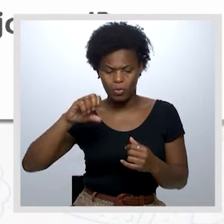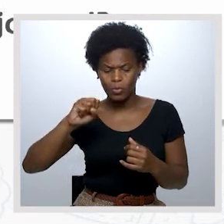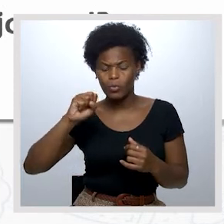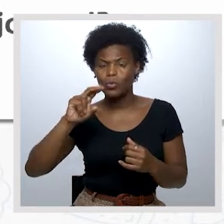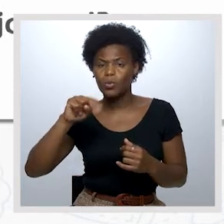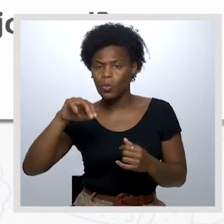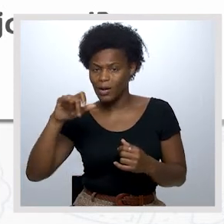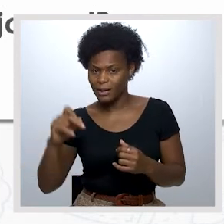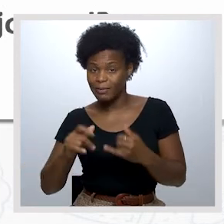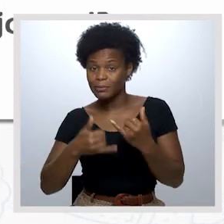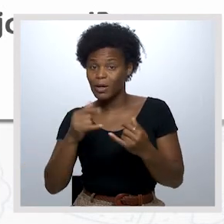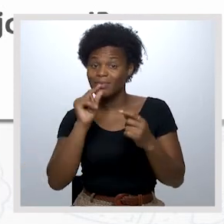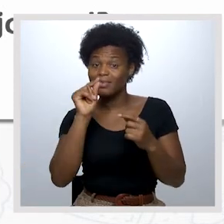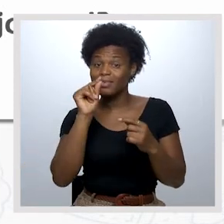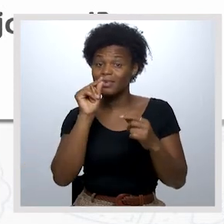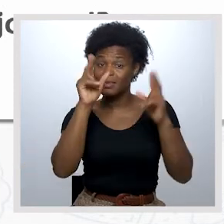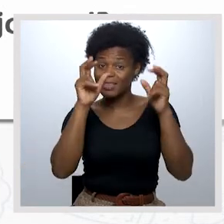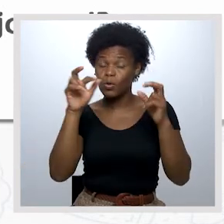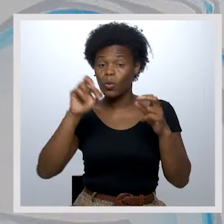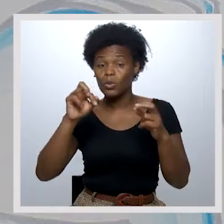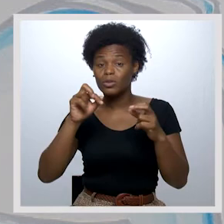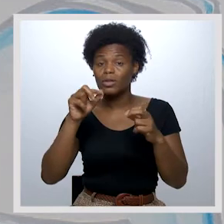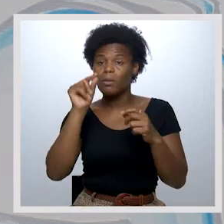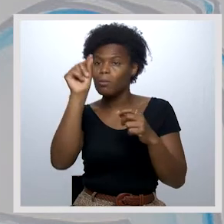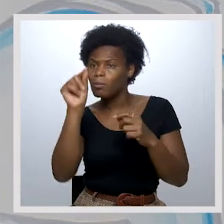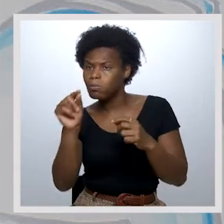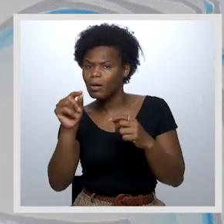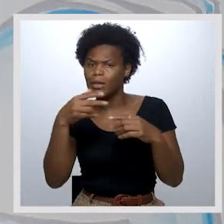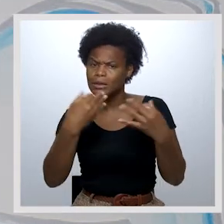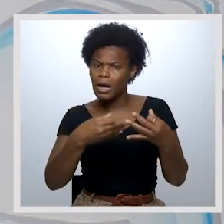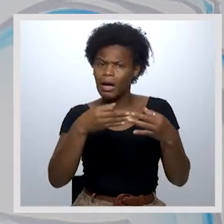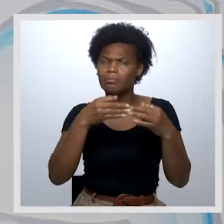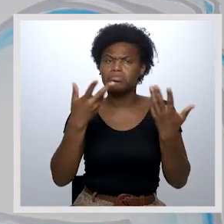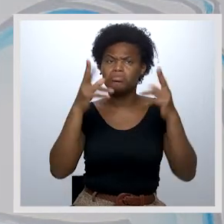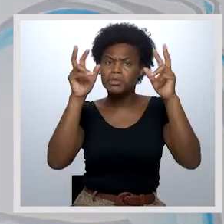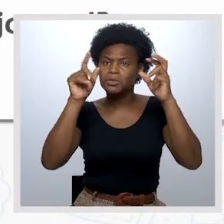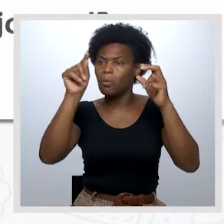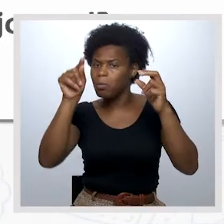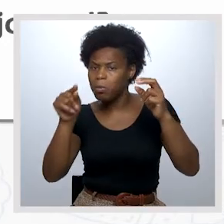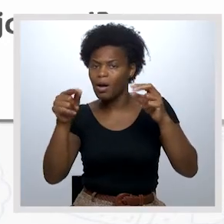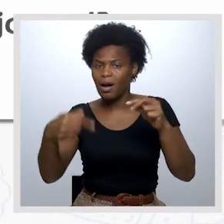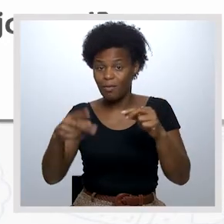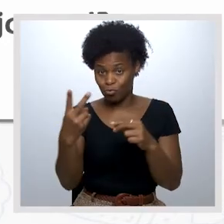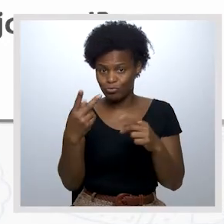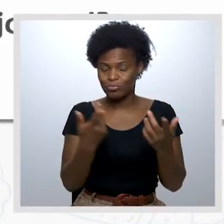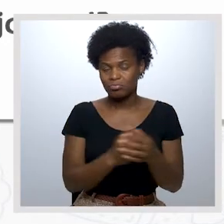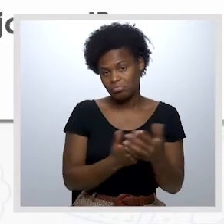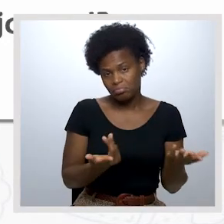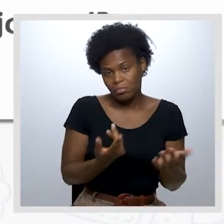titre 8. Donc, plusieurs titres avec 2 points. Pourquoi? Parce